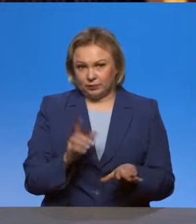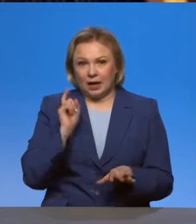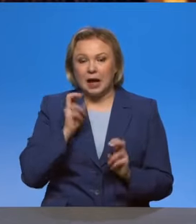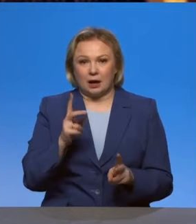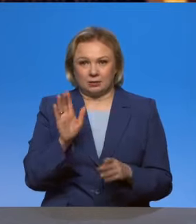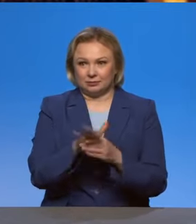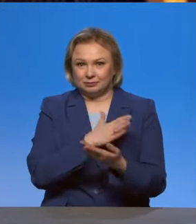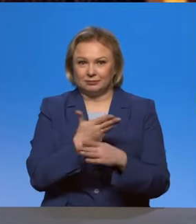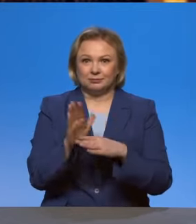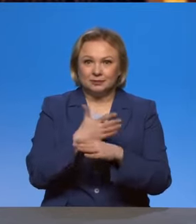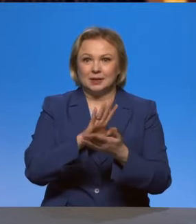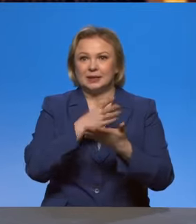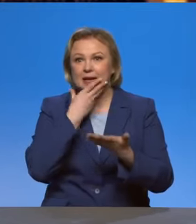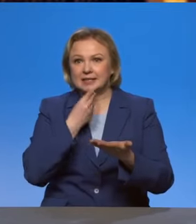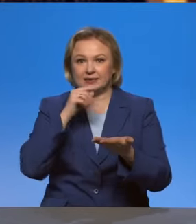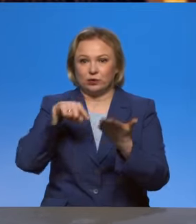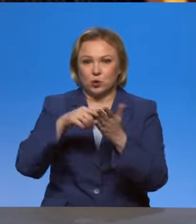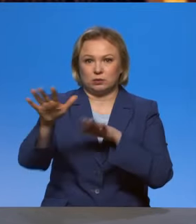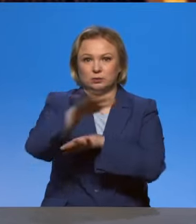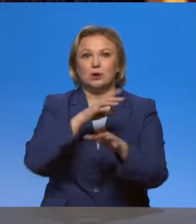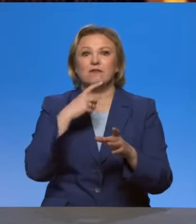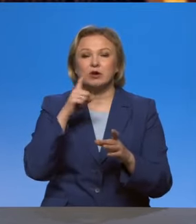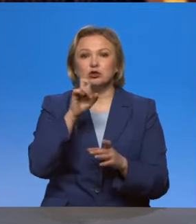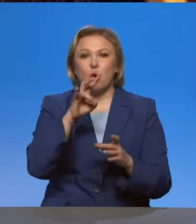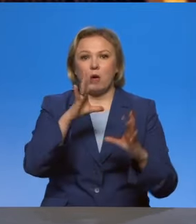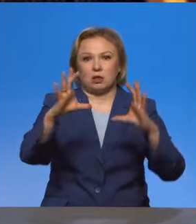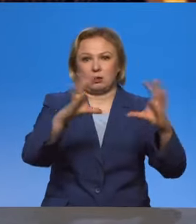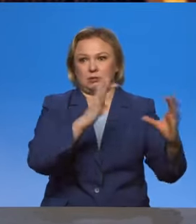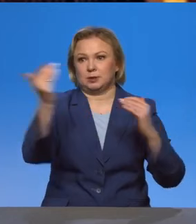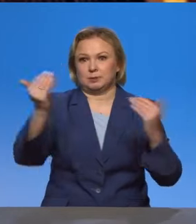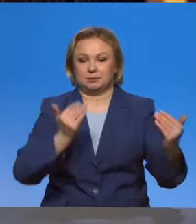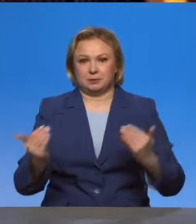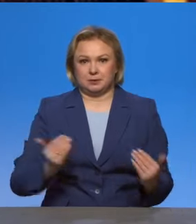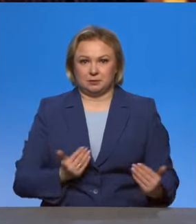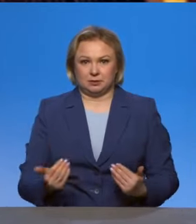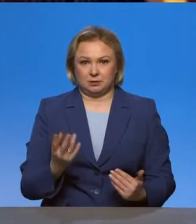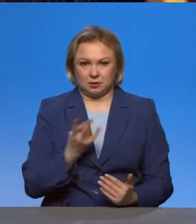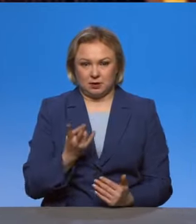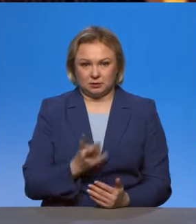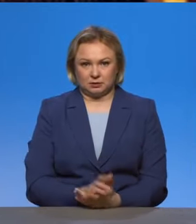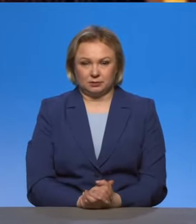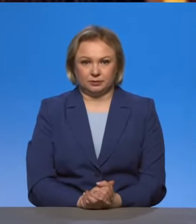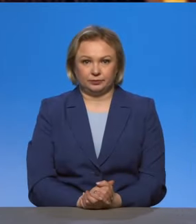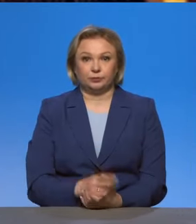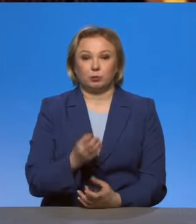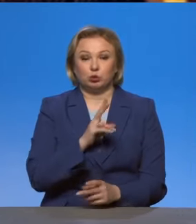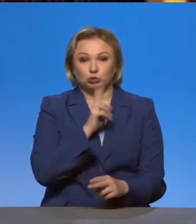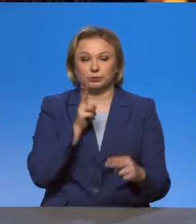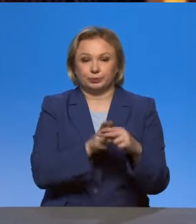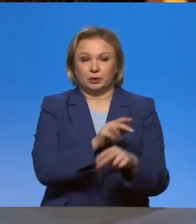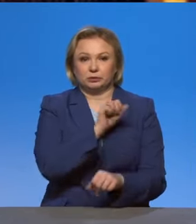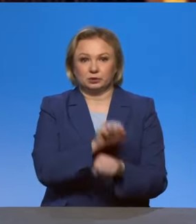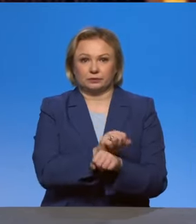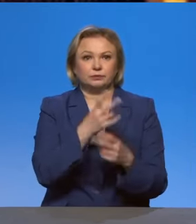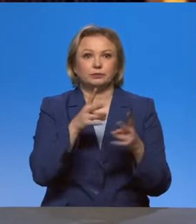то, что там, ну, как бы за нами вот следует этот многоэтажный пригород, угу. просто его нужно, ну, останавливать, как бы, да. Не нужно